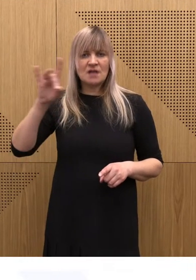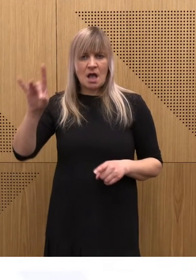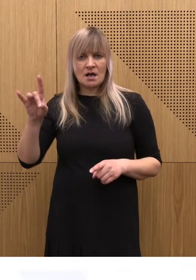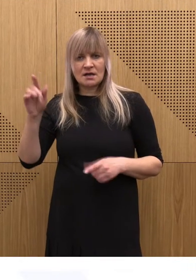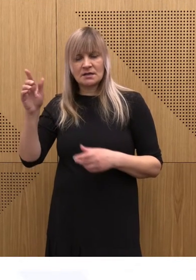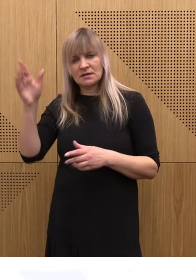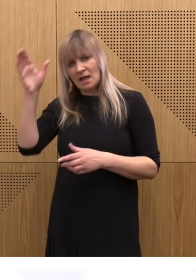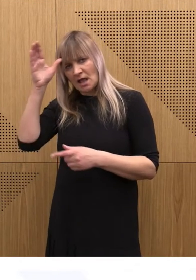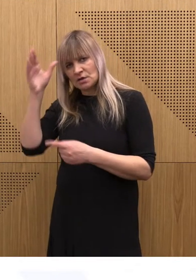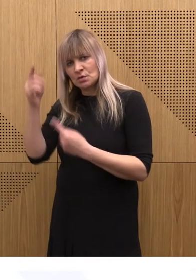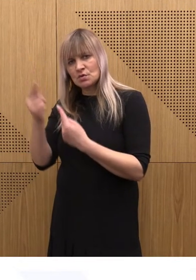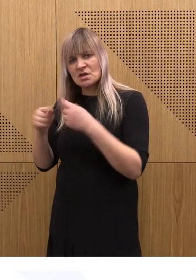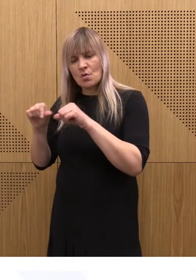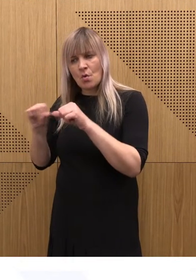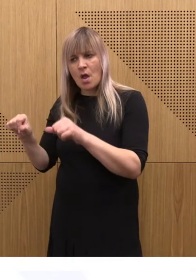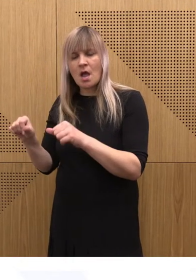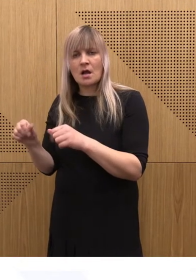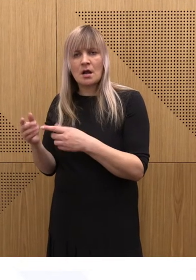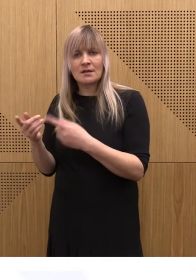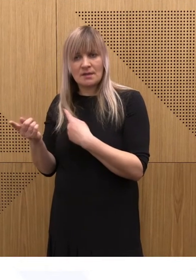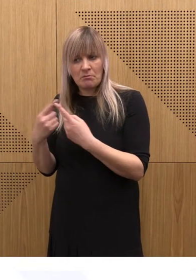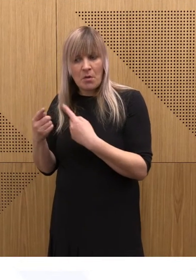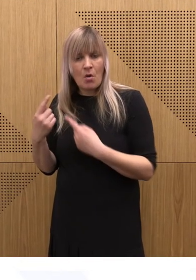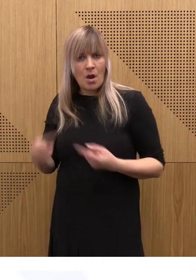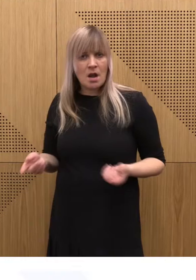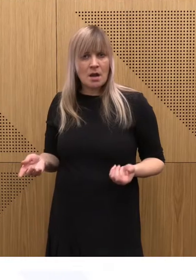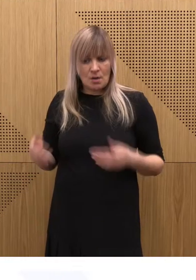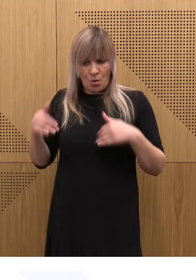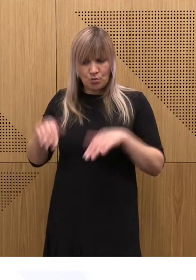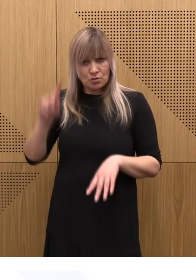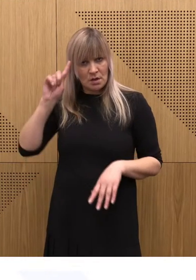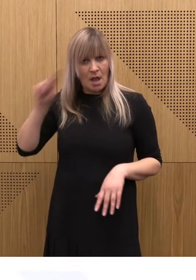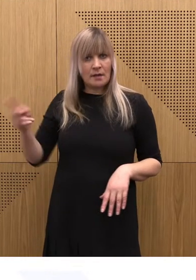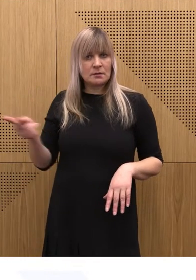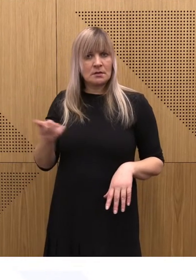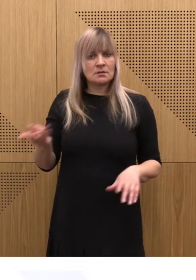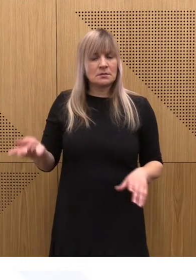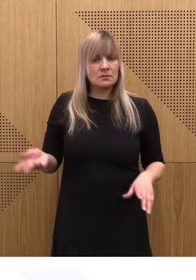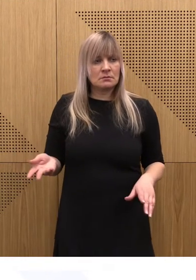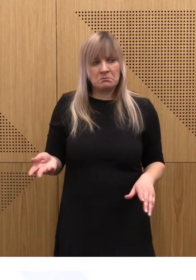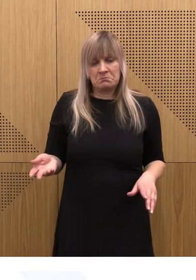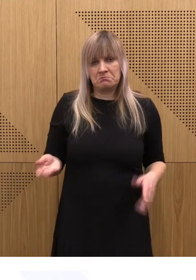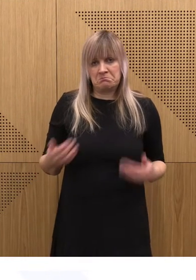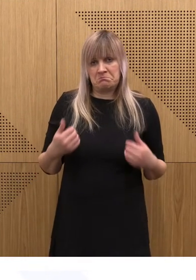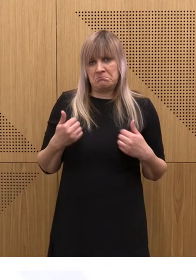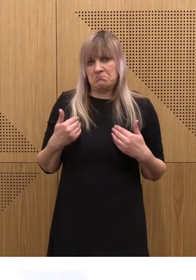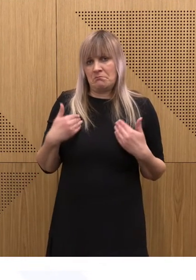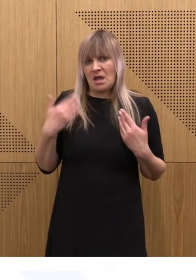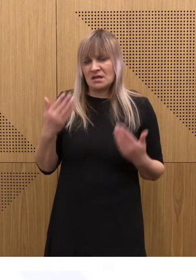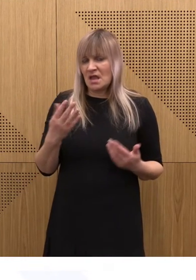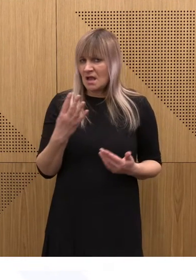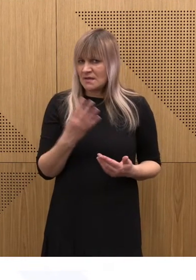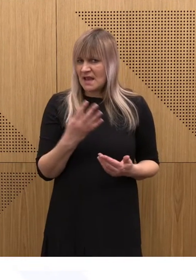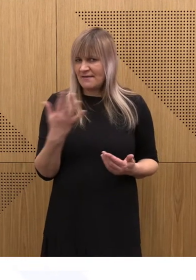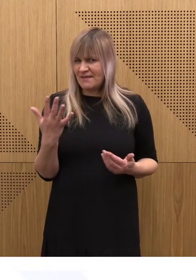samuti teadis nendest otsustest. Nii et seal ma vaatasin, seda artiklit tegi vist